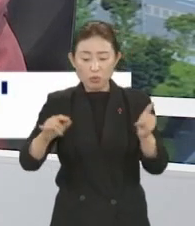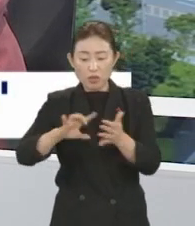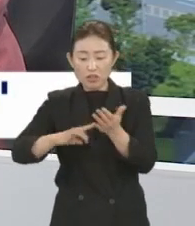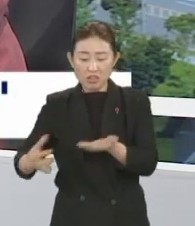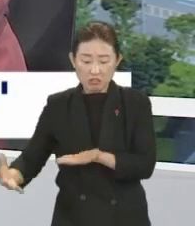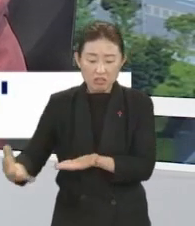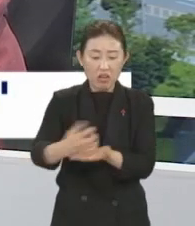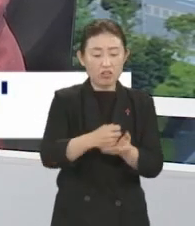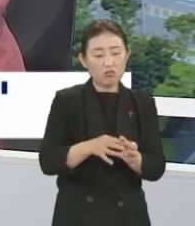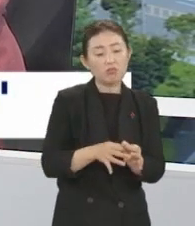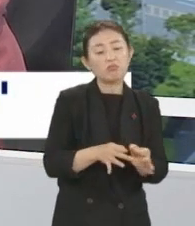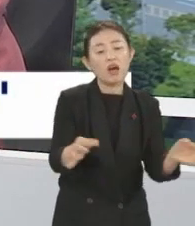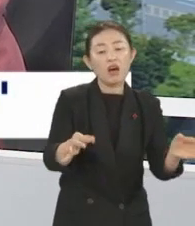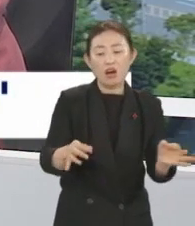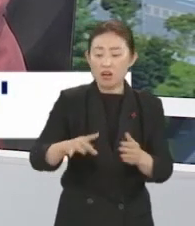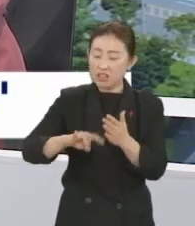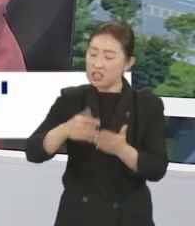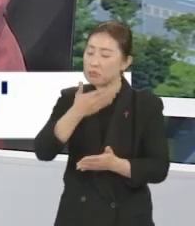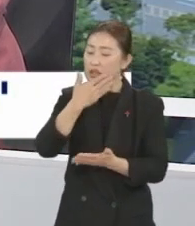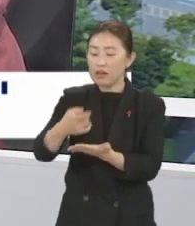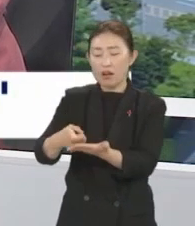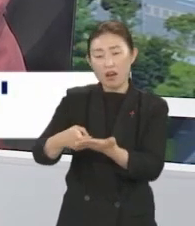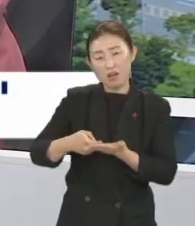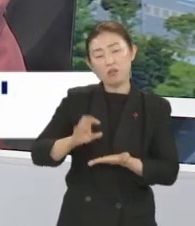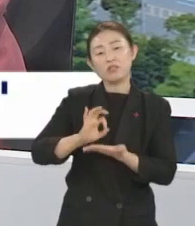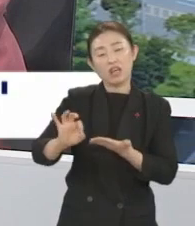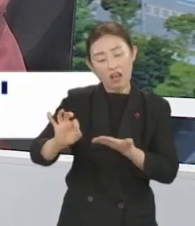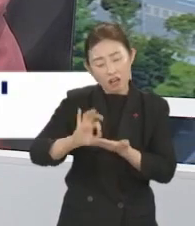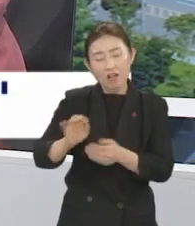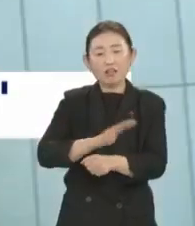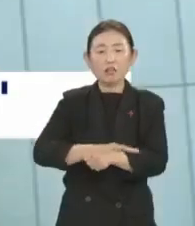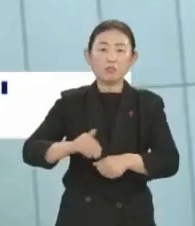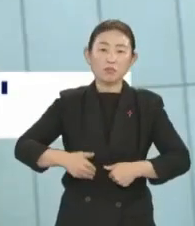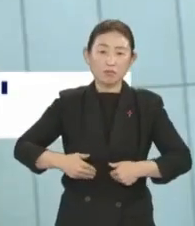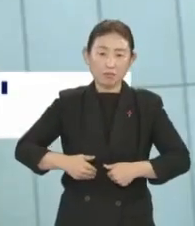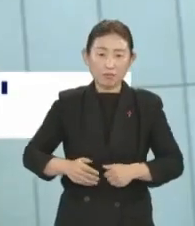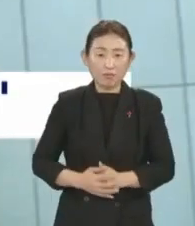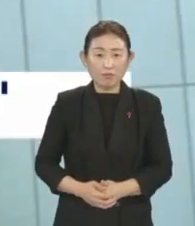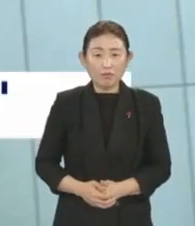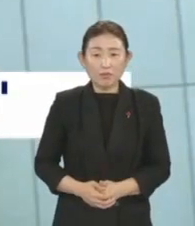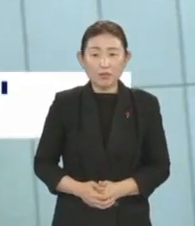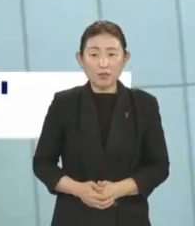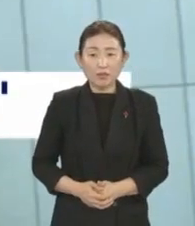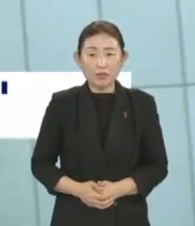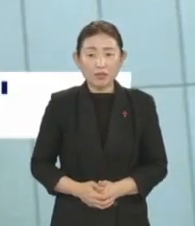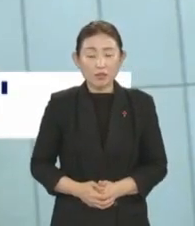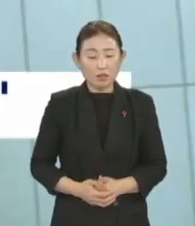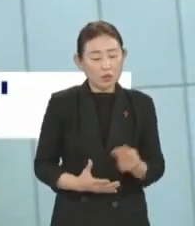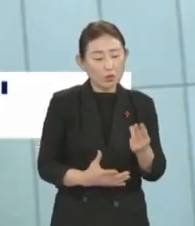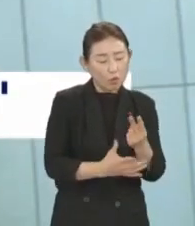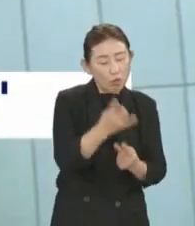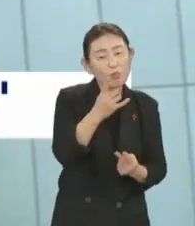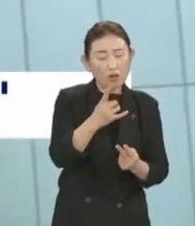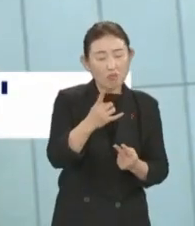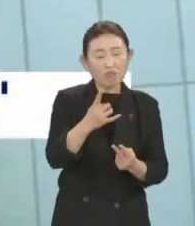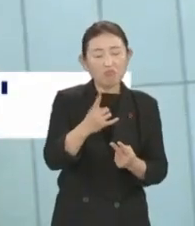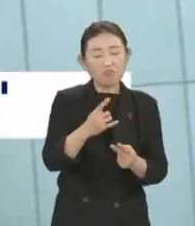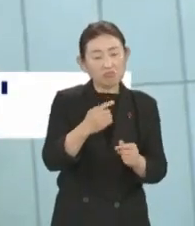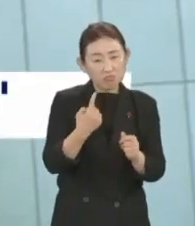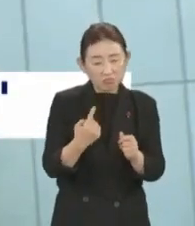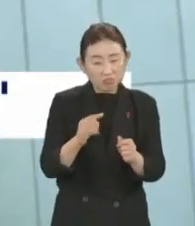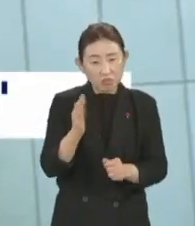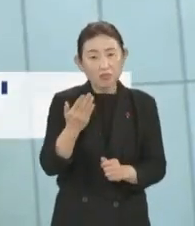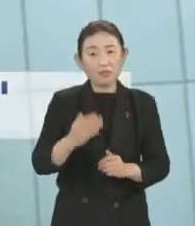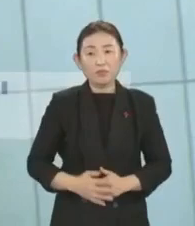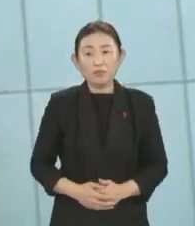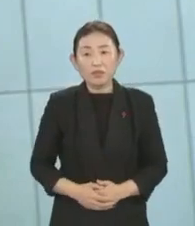혈세잖아요. 혈세는 아껴 쓰고 그다음에 효율적으로 써야 되잖아요. 예. 그렇기 때문에 공공기관 통폐합을 하는 거고, 그리고